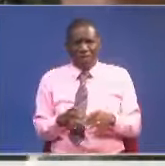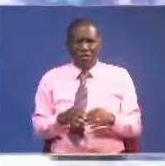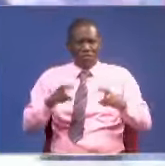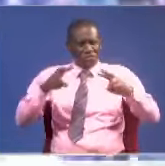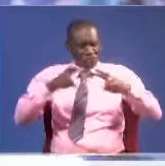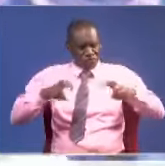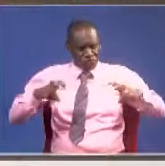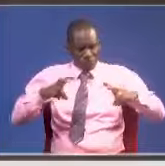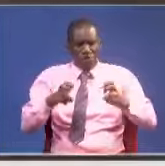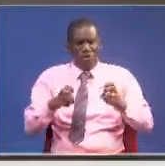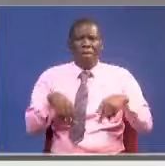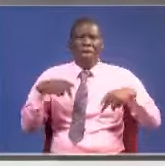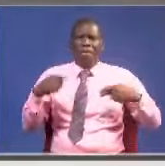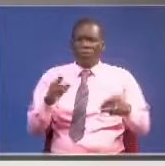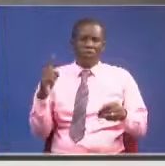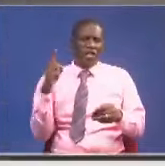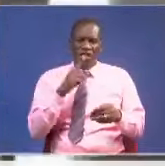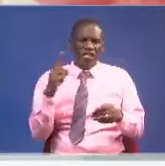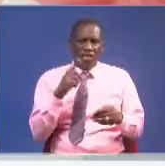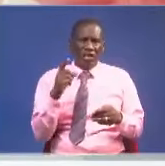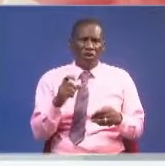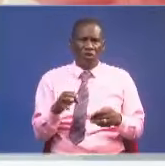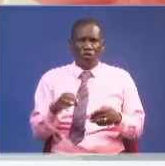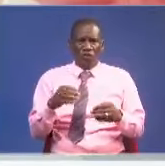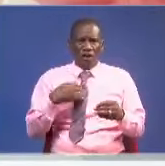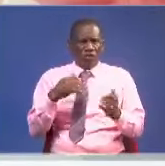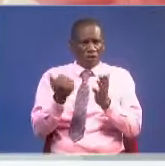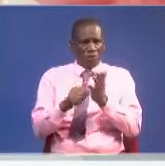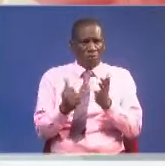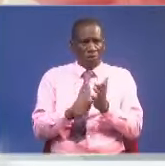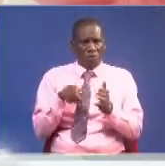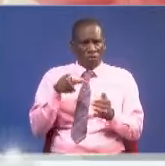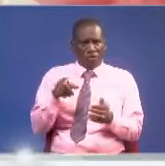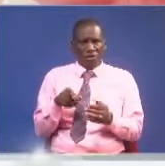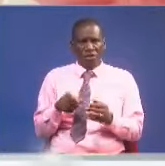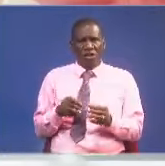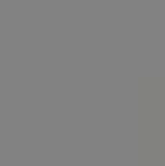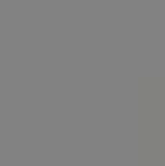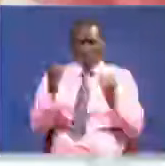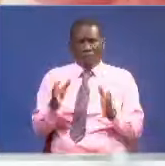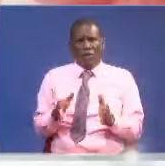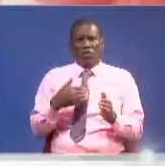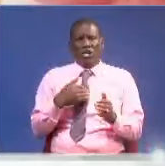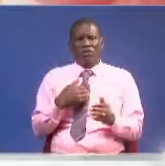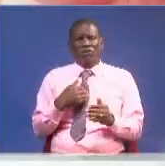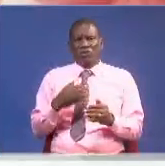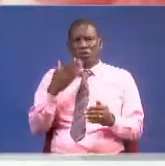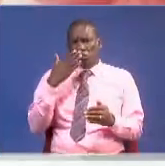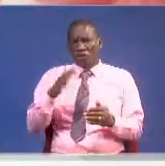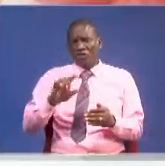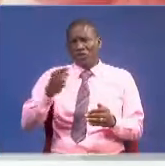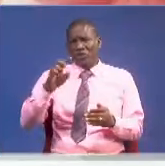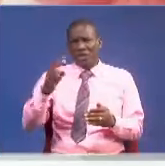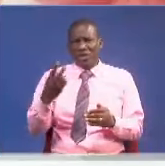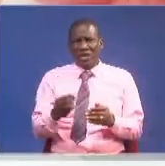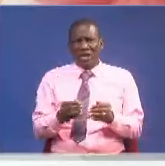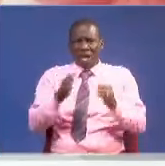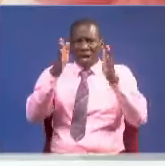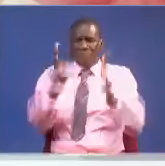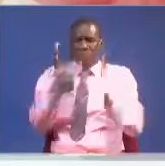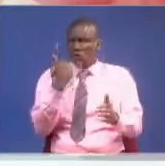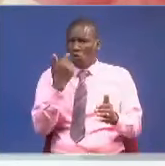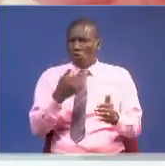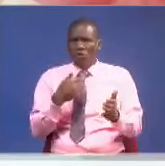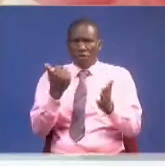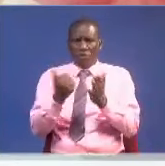na utafiti, watu walio kwenye hatari kubwa ni kama mtu ana kisukari cha aina ya kwanza au cha pili, mtu aliye